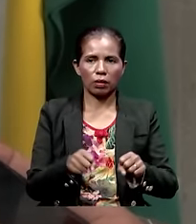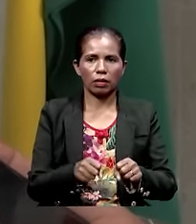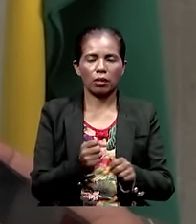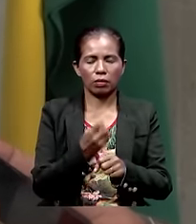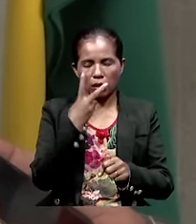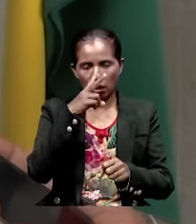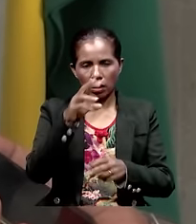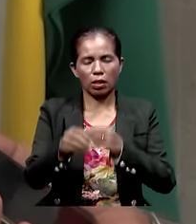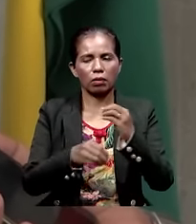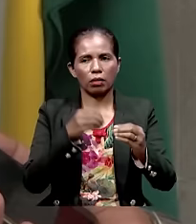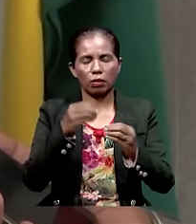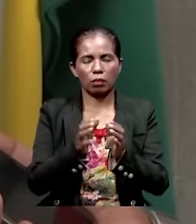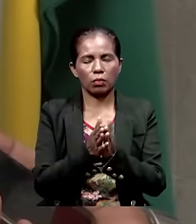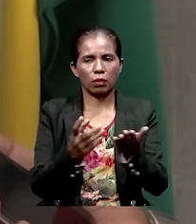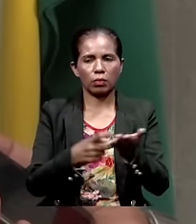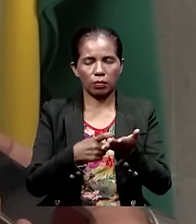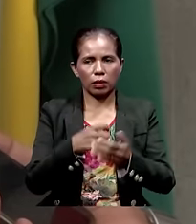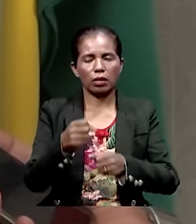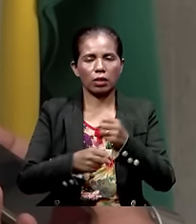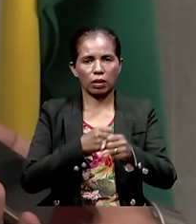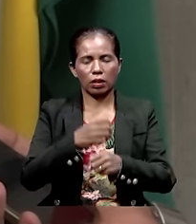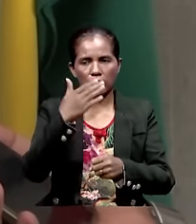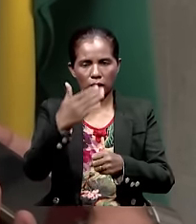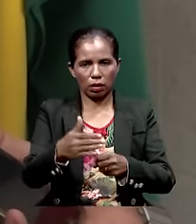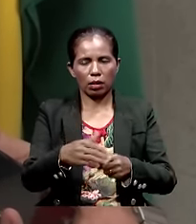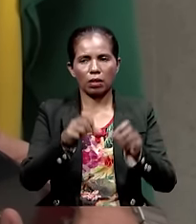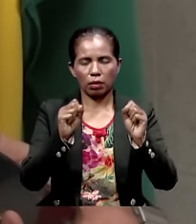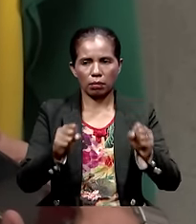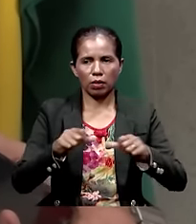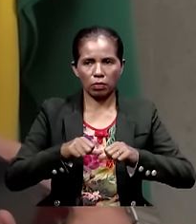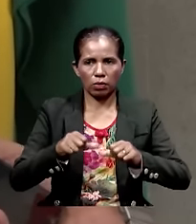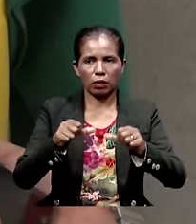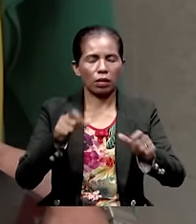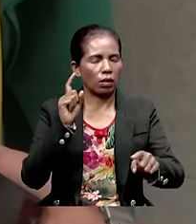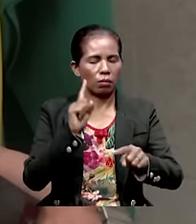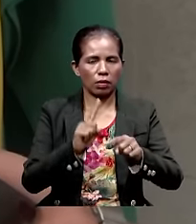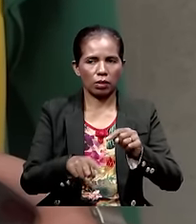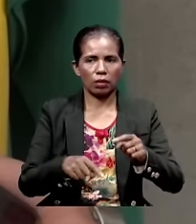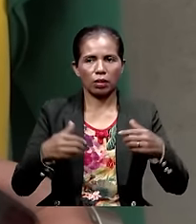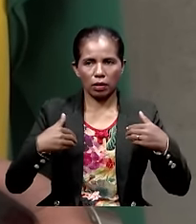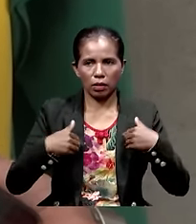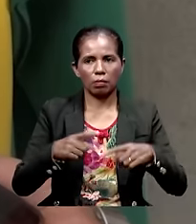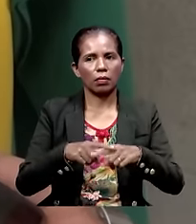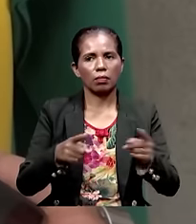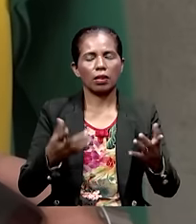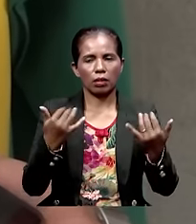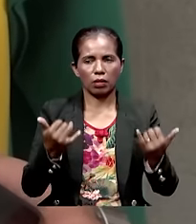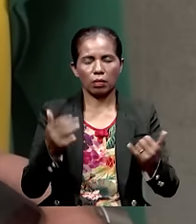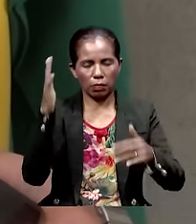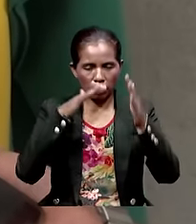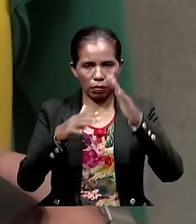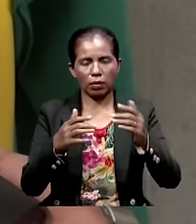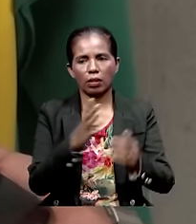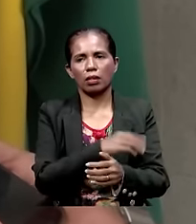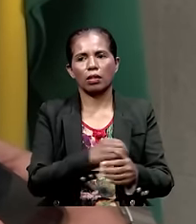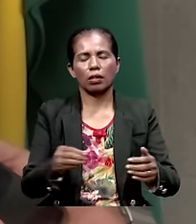sih sah, bawa paspor itu sah. Ia tina tenia tu me bele ya kontinuitas la bele akontesi. Tapi mesti nu kasu akontesi tenia. Buat